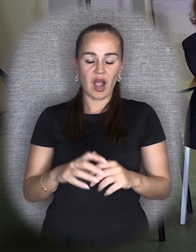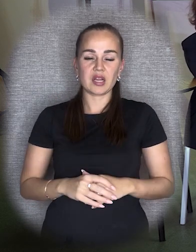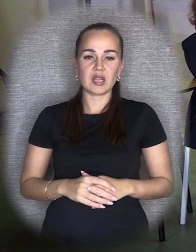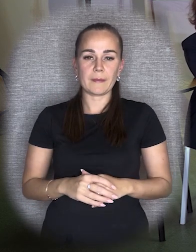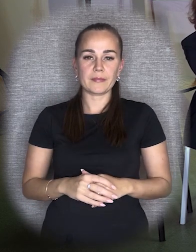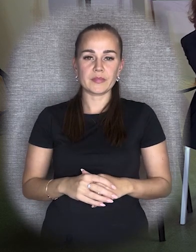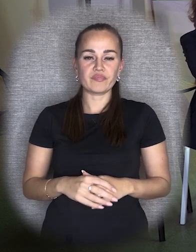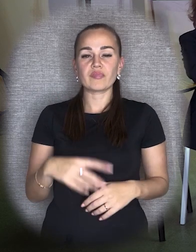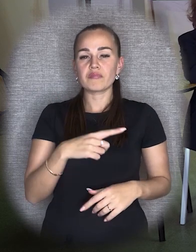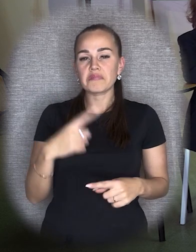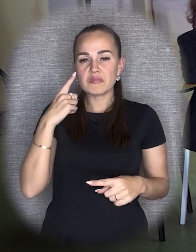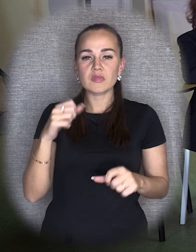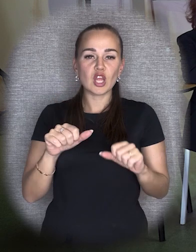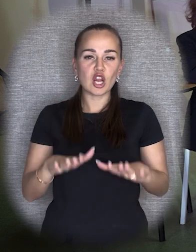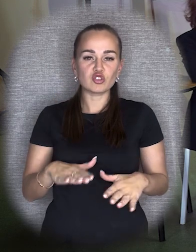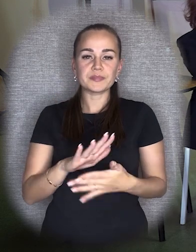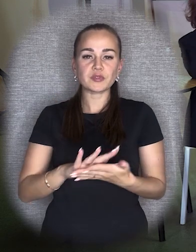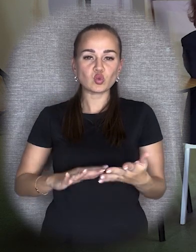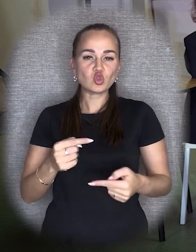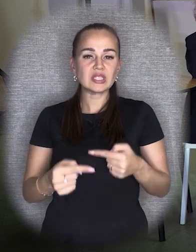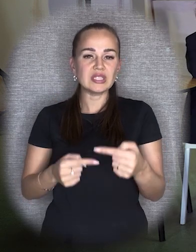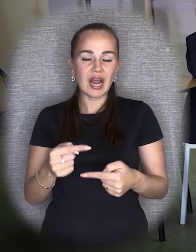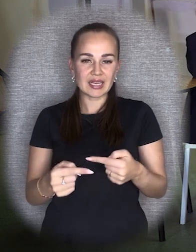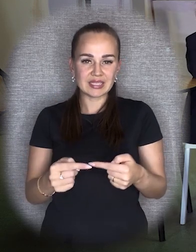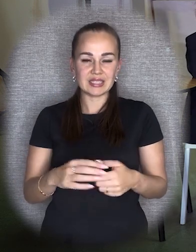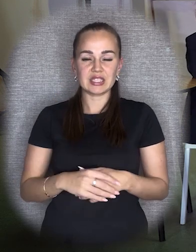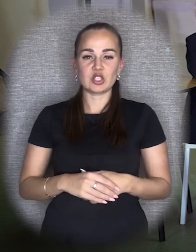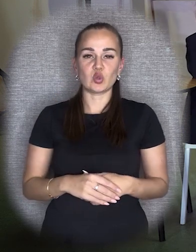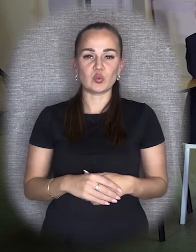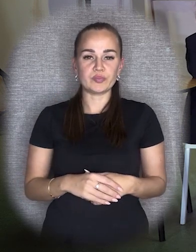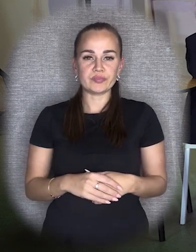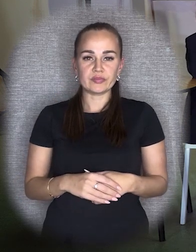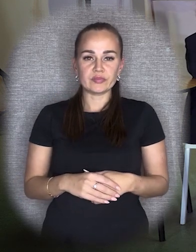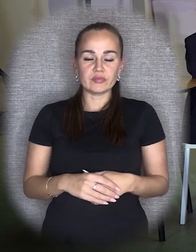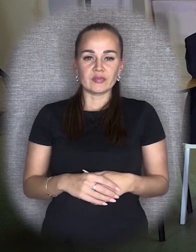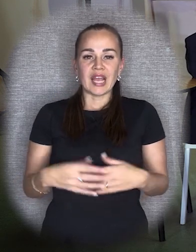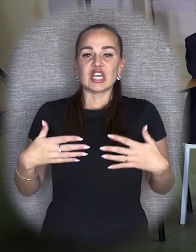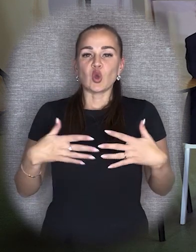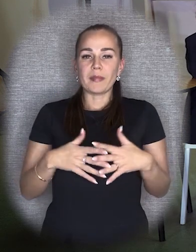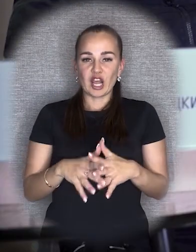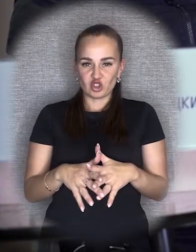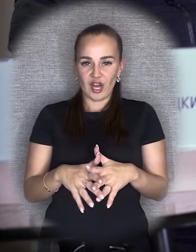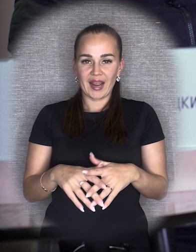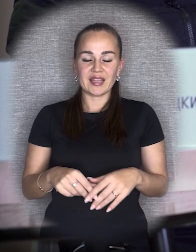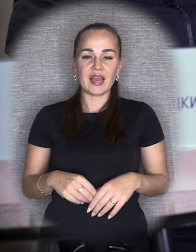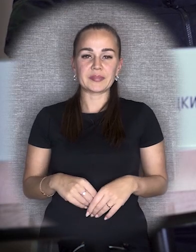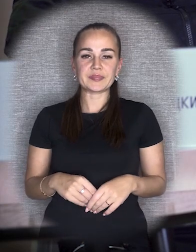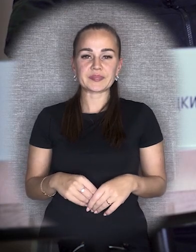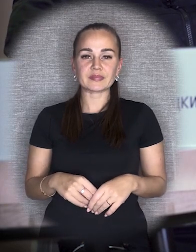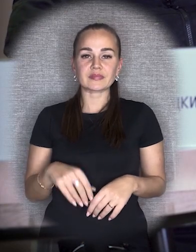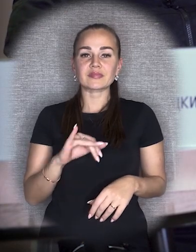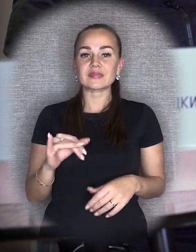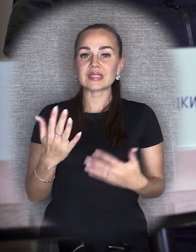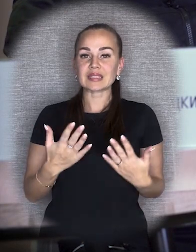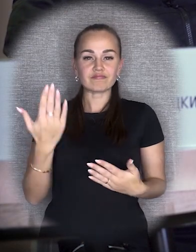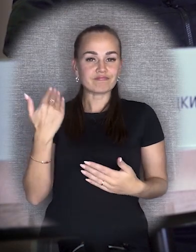мы в данном случае решили продолжить традицию междисциплинарного сопряжения. Вот. И если в